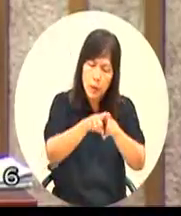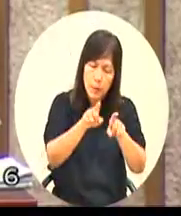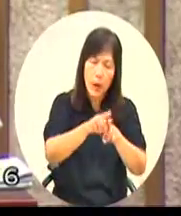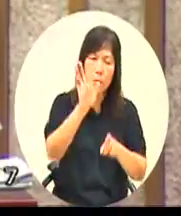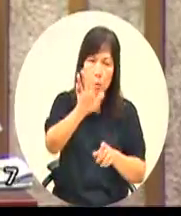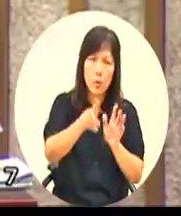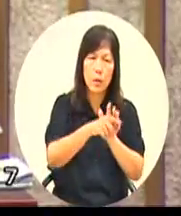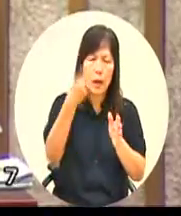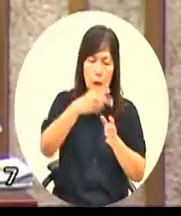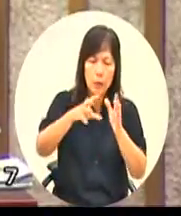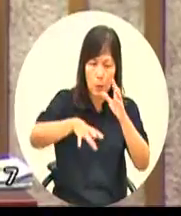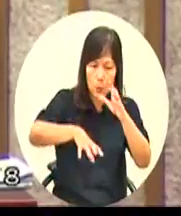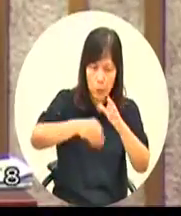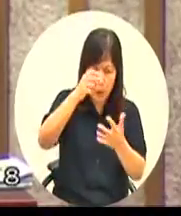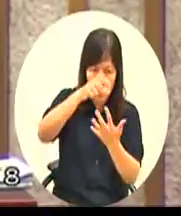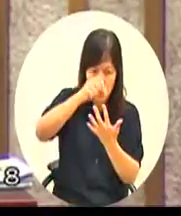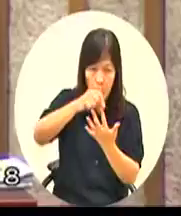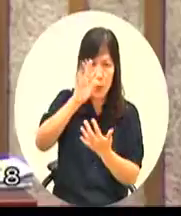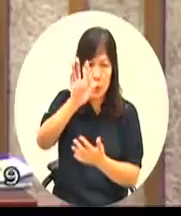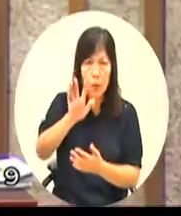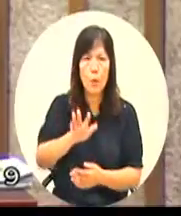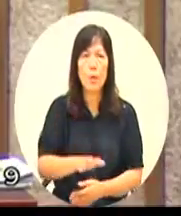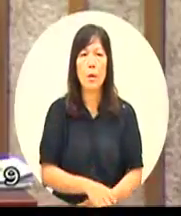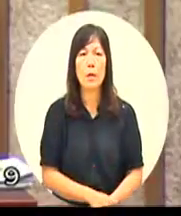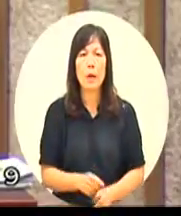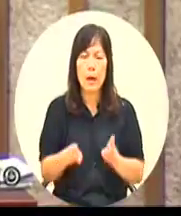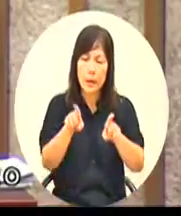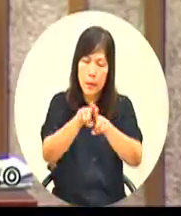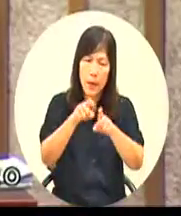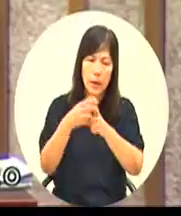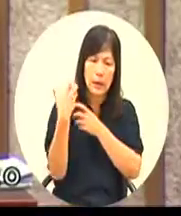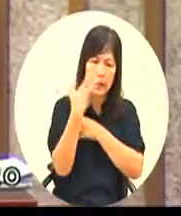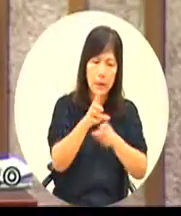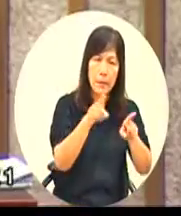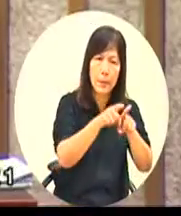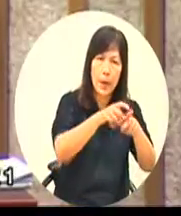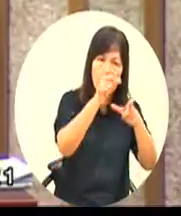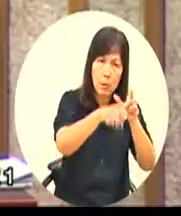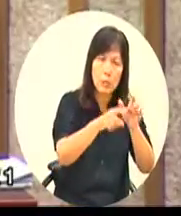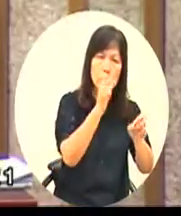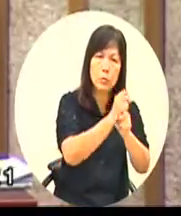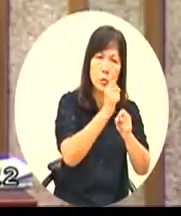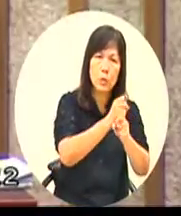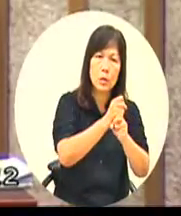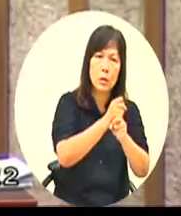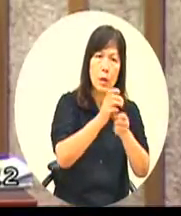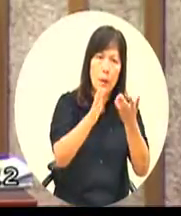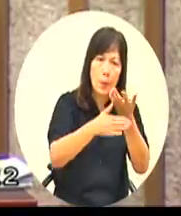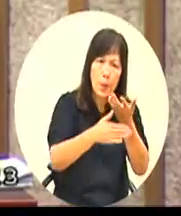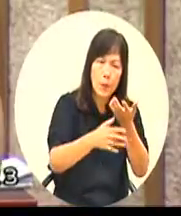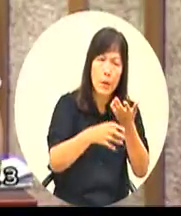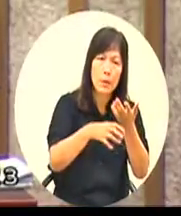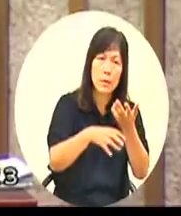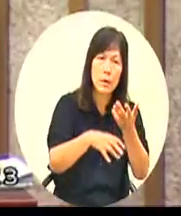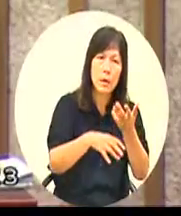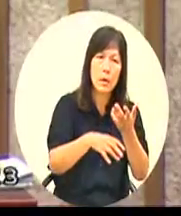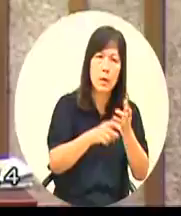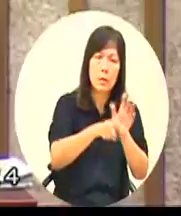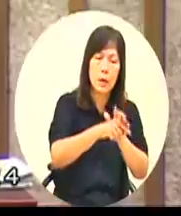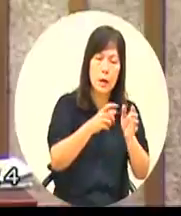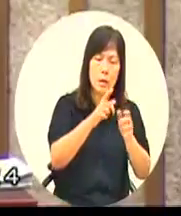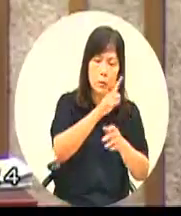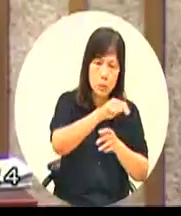们也有抽检。当然对于那个民办民营的，它的一个食品的这个过